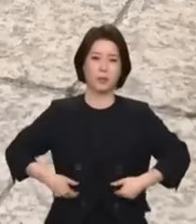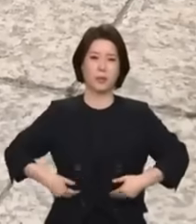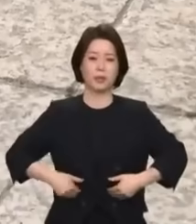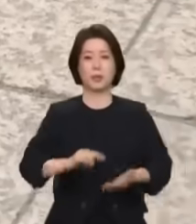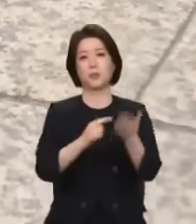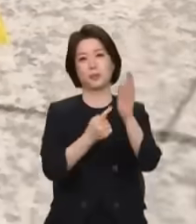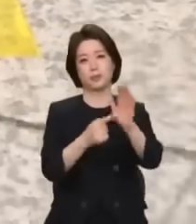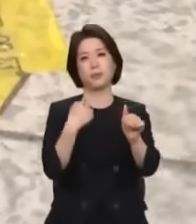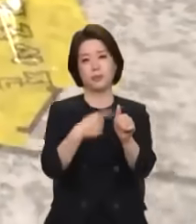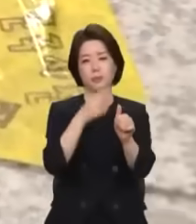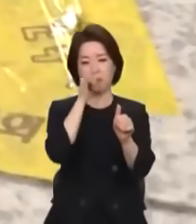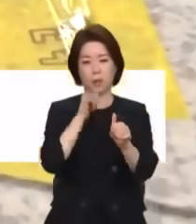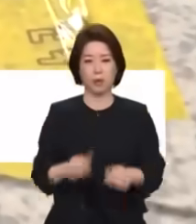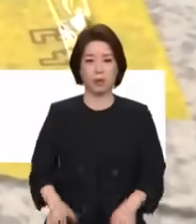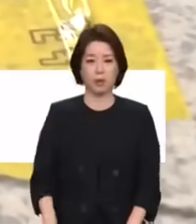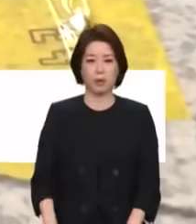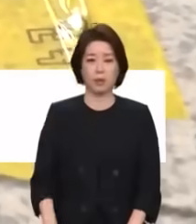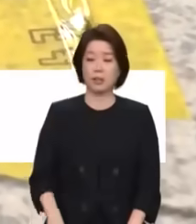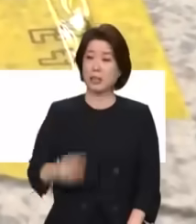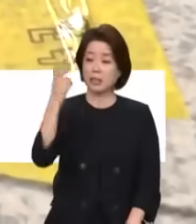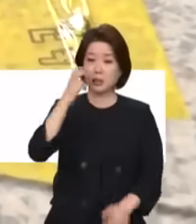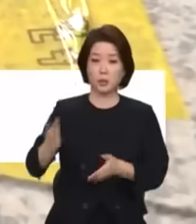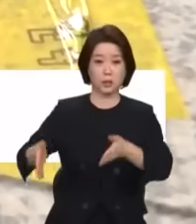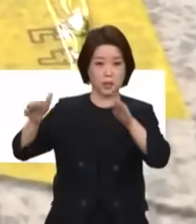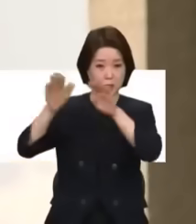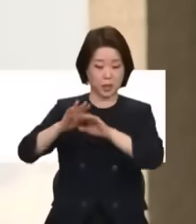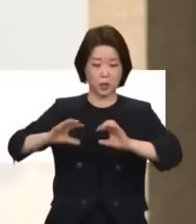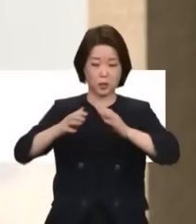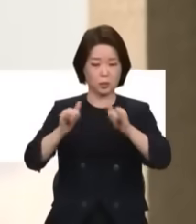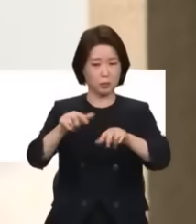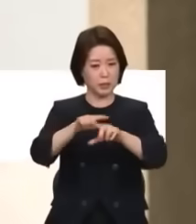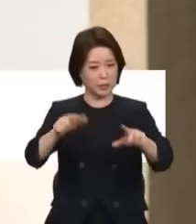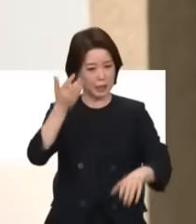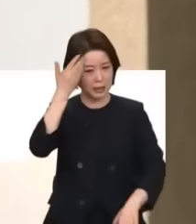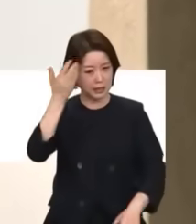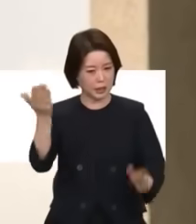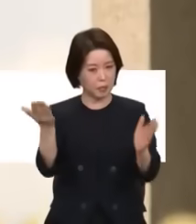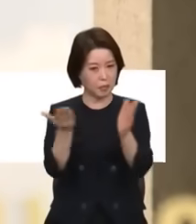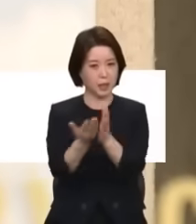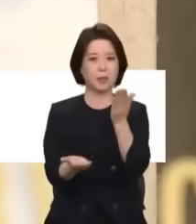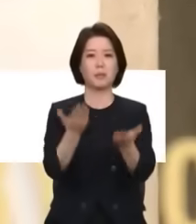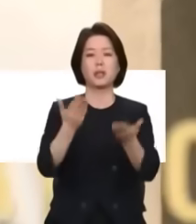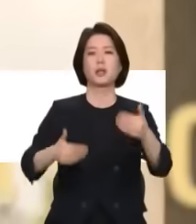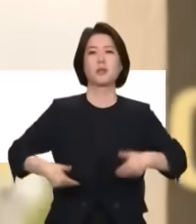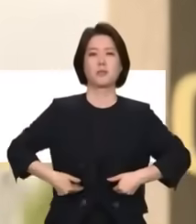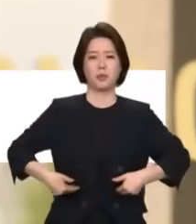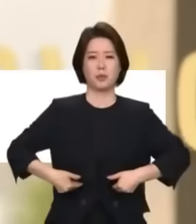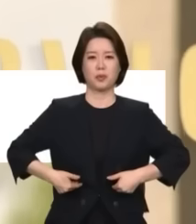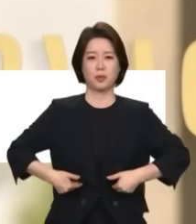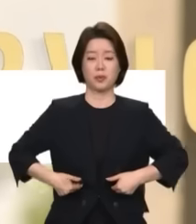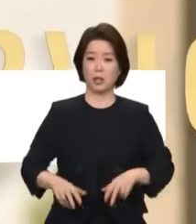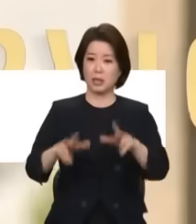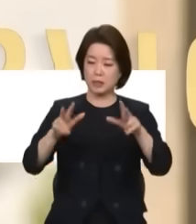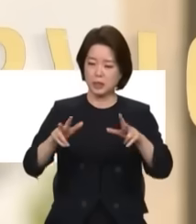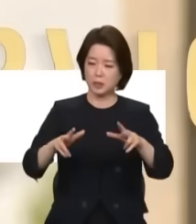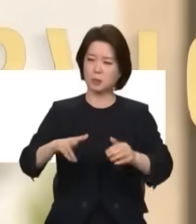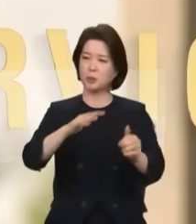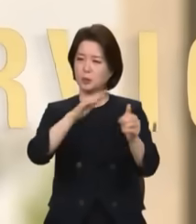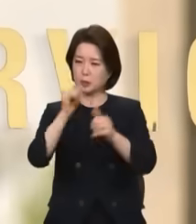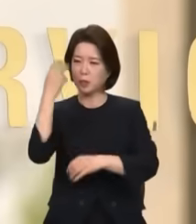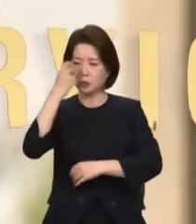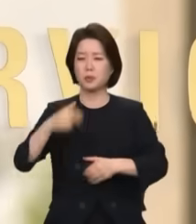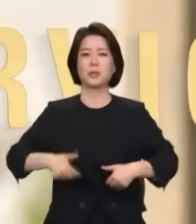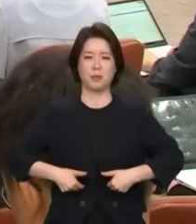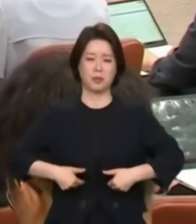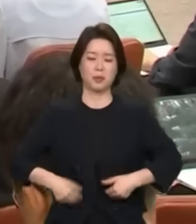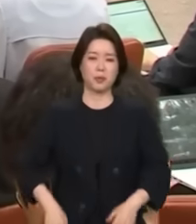나왔습니다. 수사기관이 국민의 상식에 맞게 판단할 거라고 저는 생각합니다. 지금 상황에서는 안 하지 않을 수 없을까. 민주당은